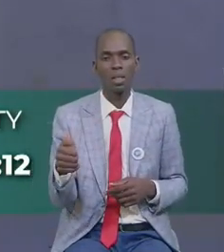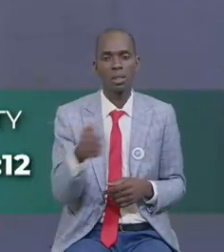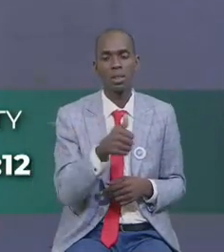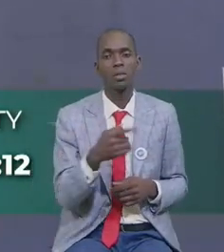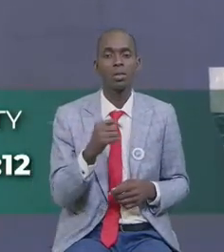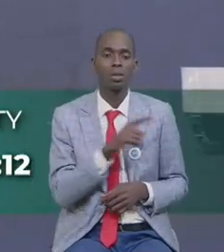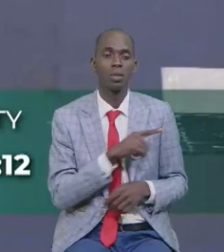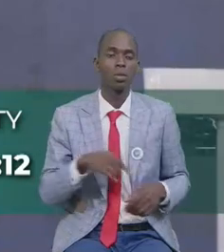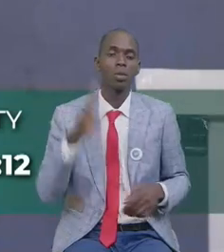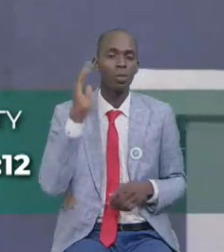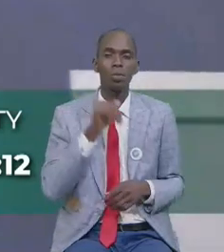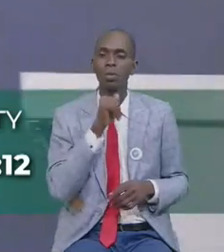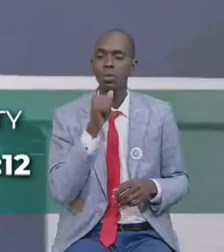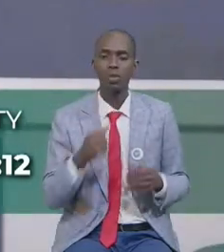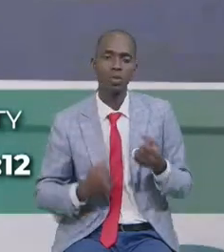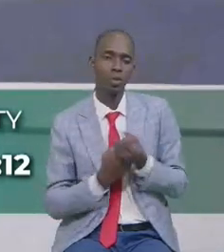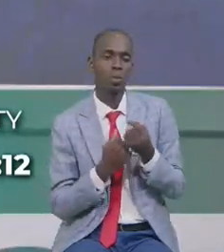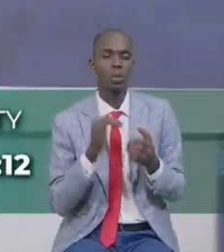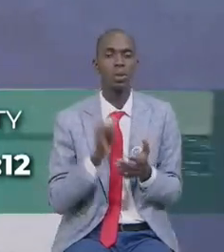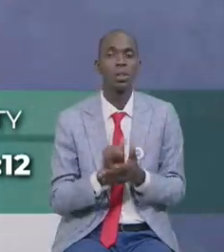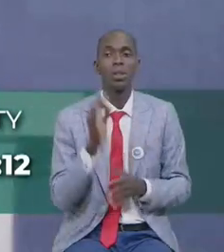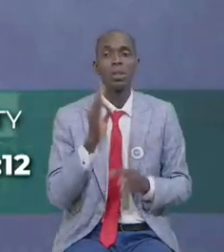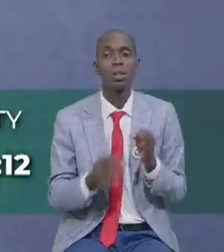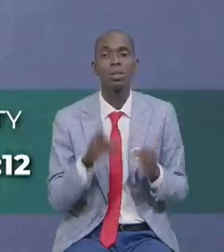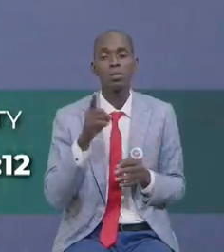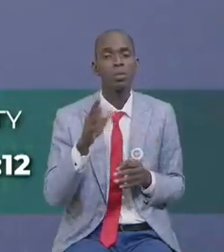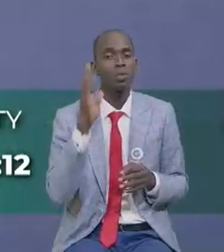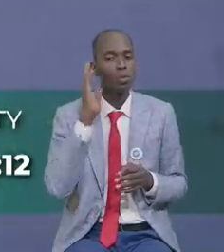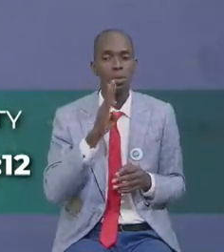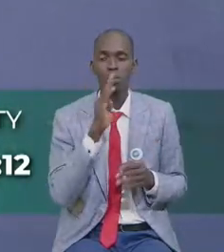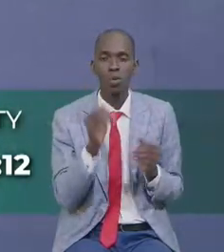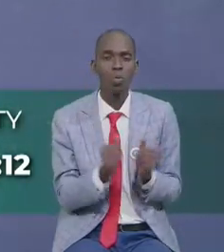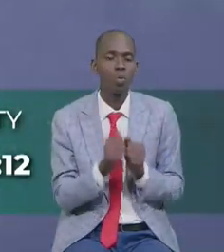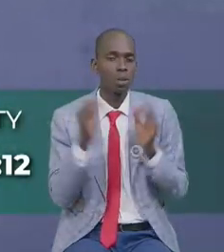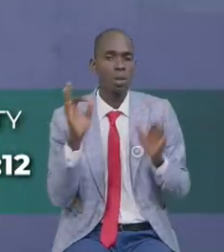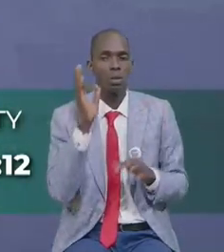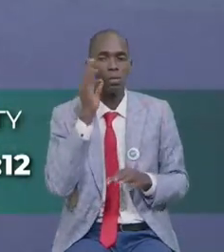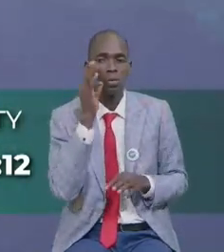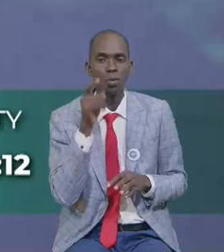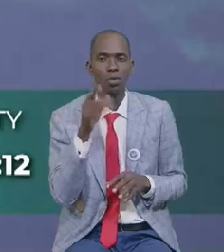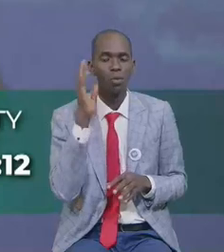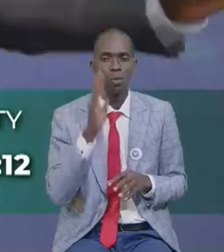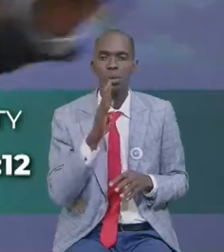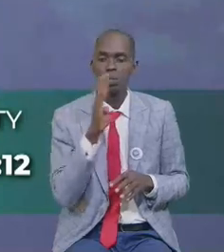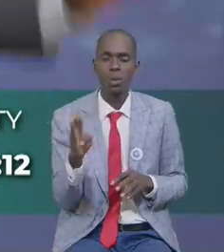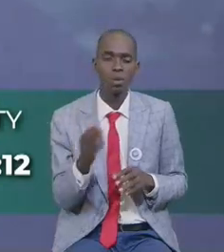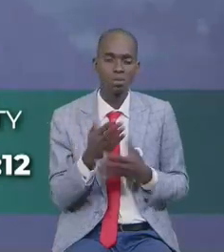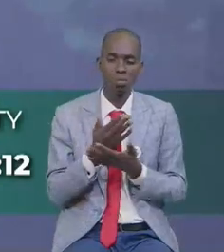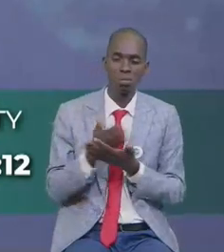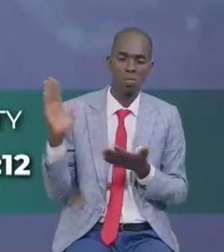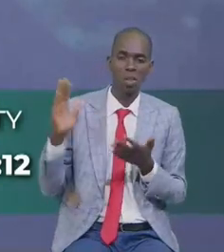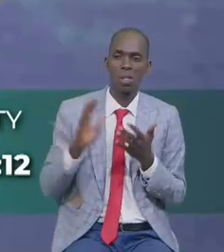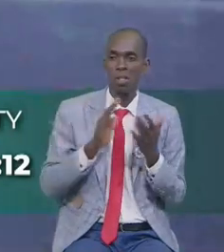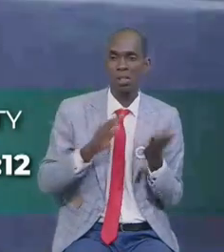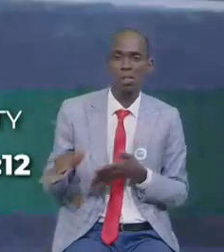va pas soutenir cela. Si tu veux être infructueux, si tu veux être rejeté, si tu